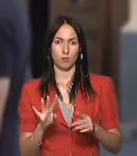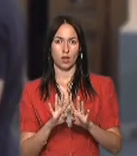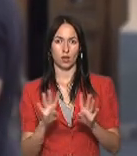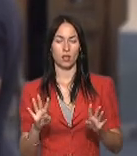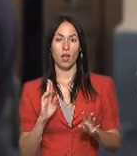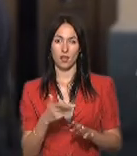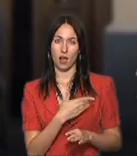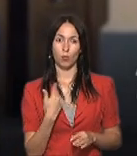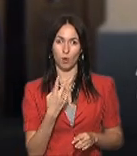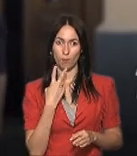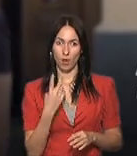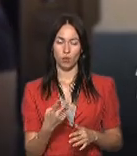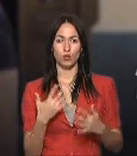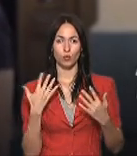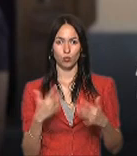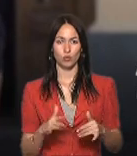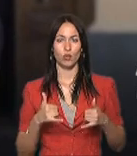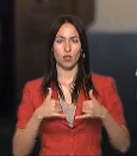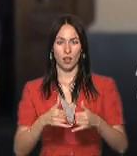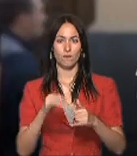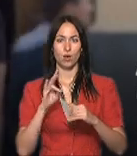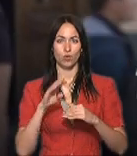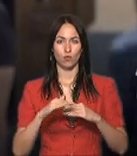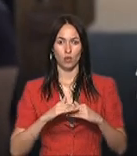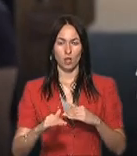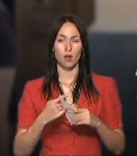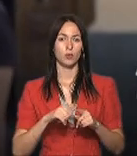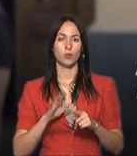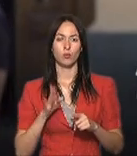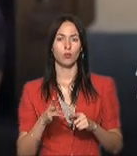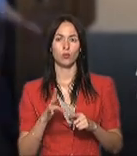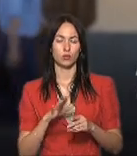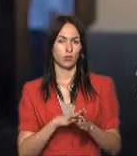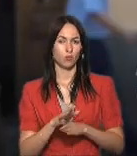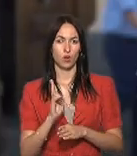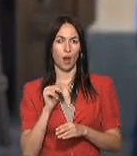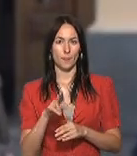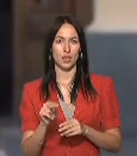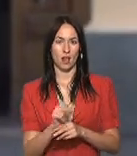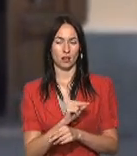ми бачимо, вже заливають фундаменти, тобто це буде вже не мафія, а капітальне будівництво.